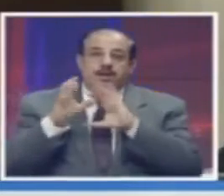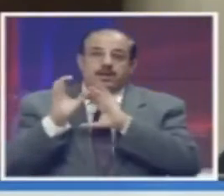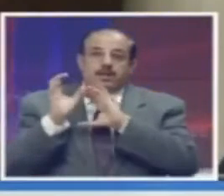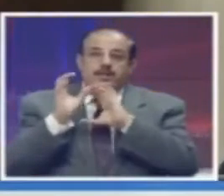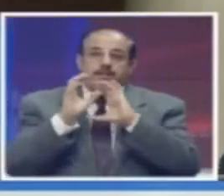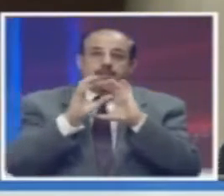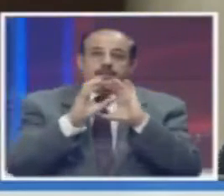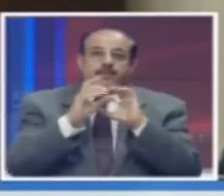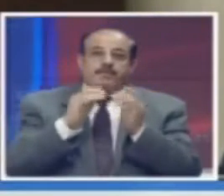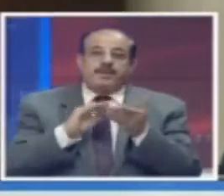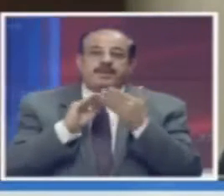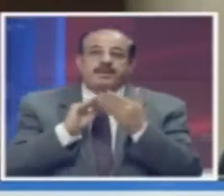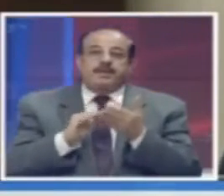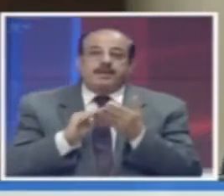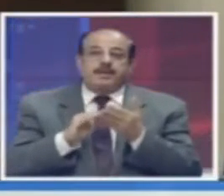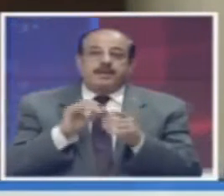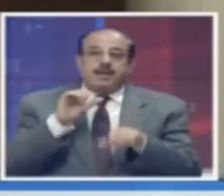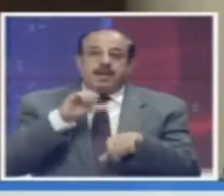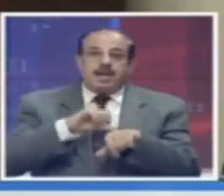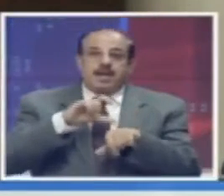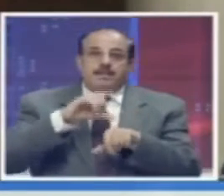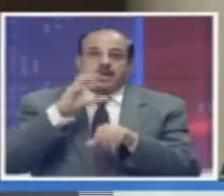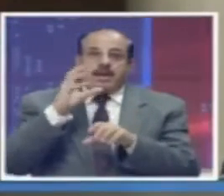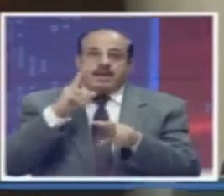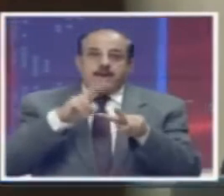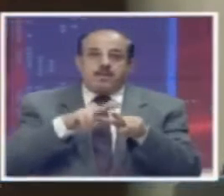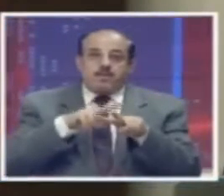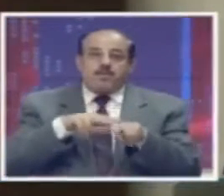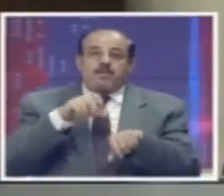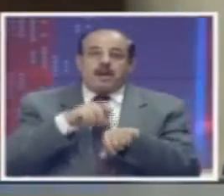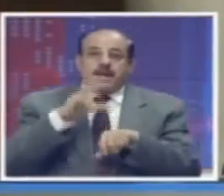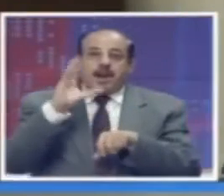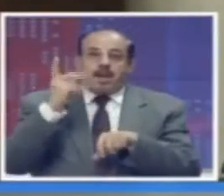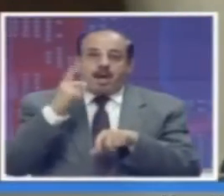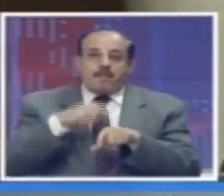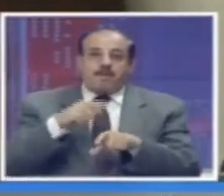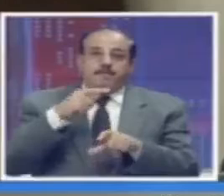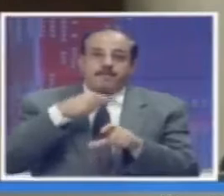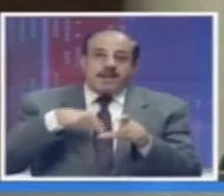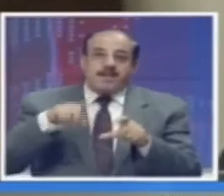التلسكوبات المساعدة في عملية تحديد بعض الأجرام السماوية والتدقيق في رصدها